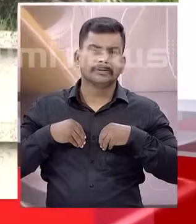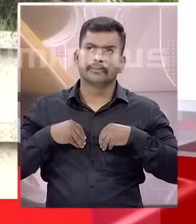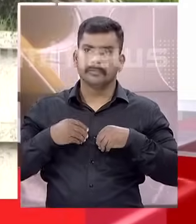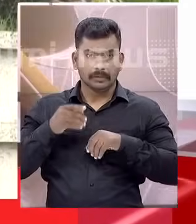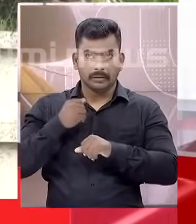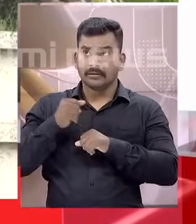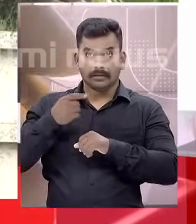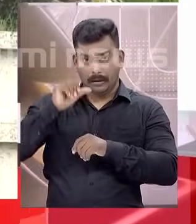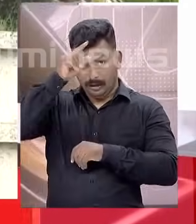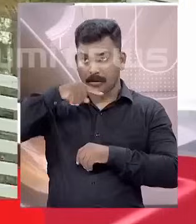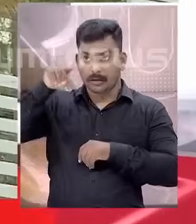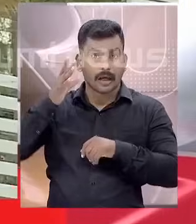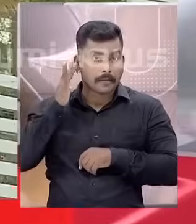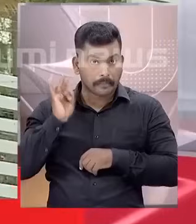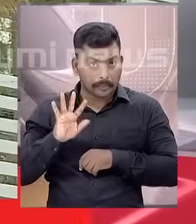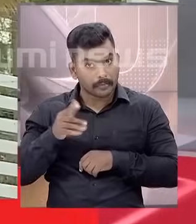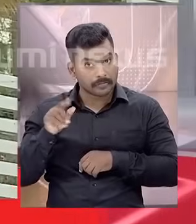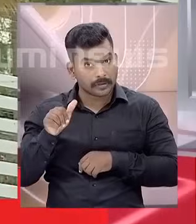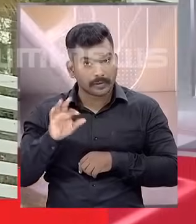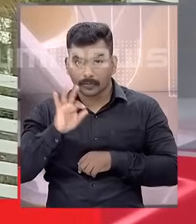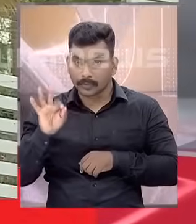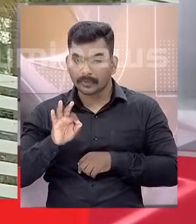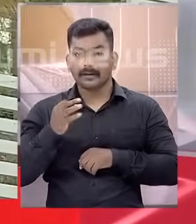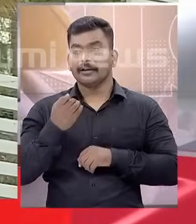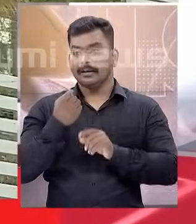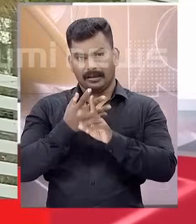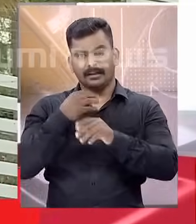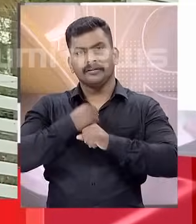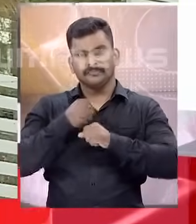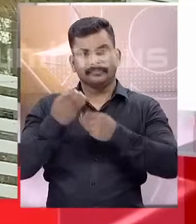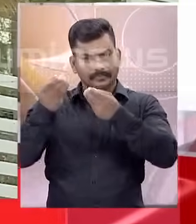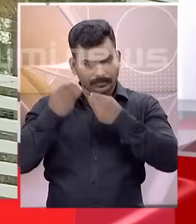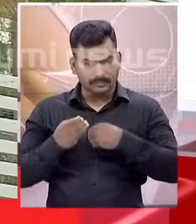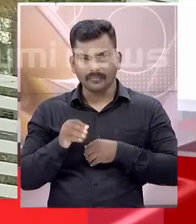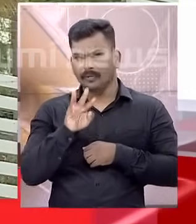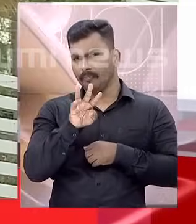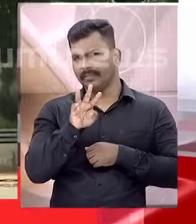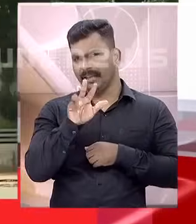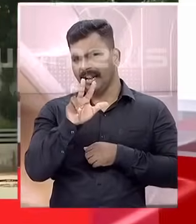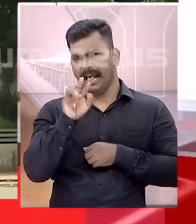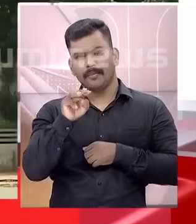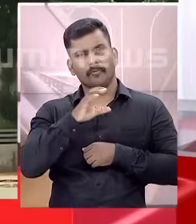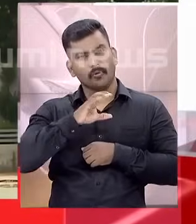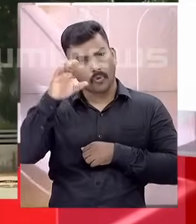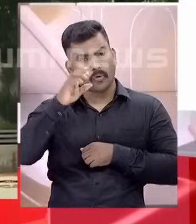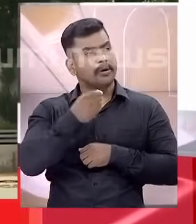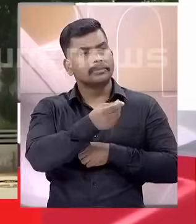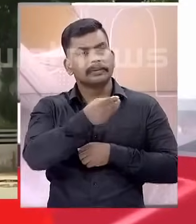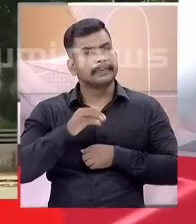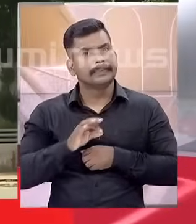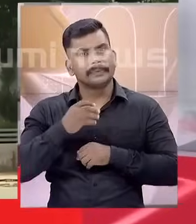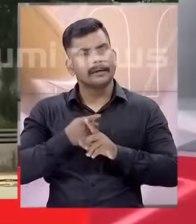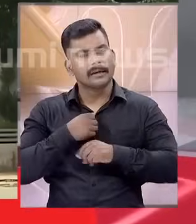പറ്റുമോ? കേരളത്തിന്റെ കിട്ടേണ്ട കുടിശ്ശേരി എന്ന് പറയുന്നത് 36,000 കോടി രൂപയാണ് ഈ കേന്ദ്ര സർക്കാർ തരേണ്ടത്. അതിൻ്റെതായ സാമ്പത്തിക ബുദ്ധിമുട്ട് കേരള